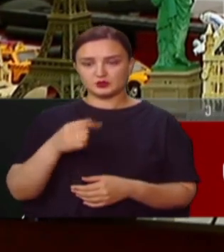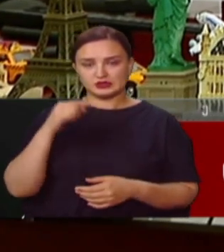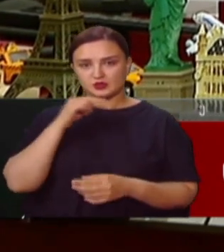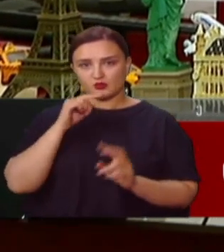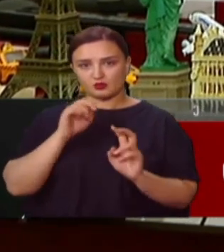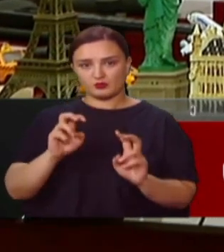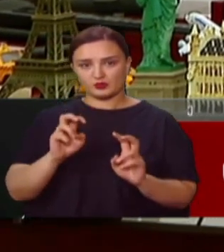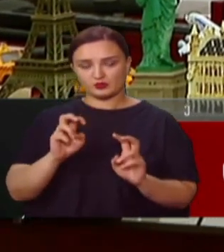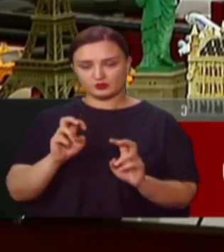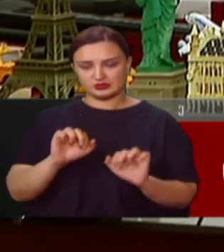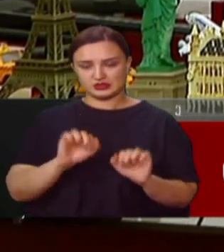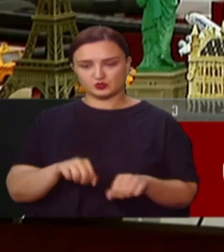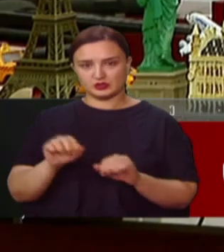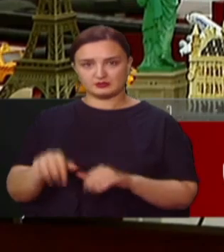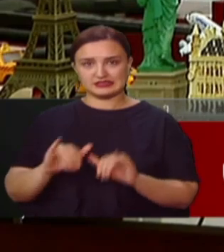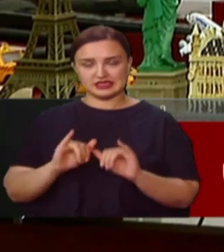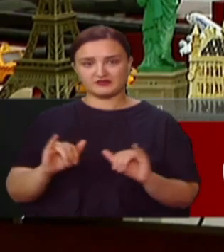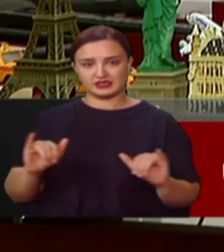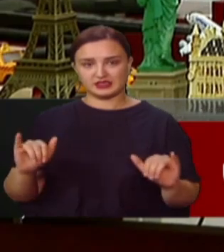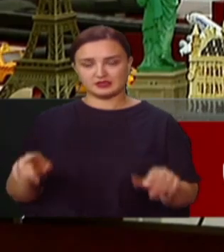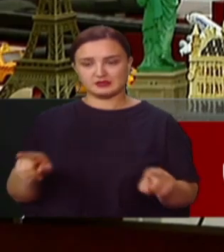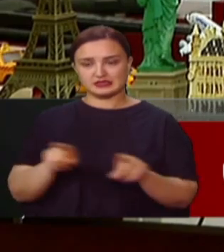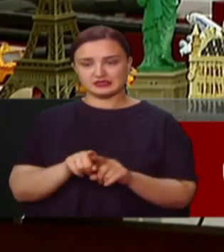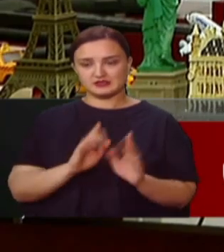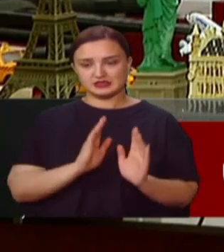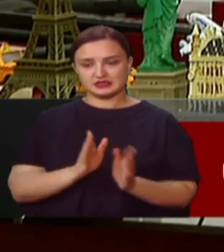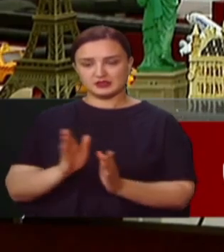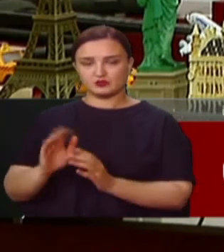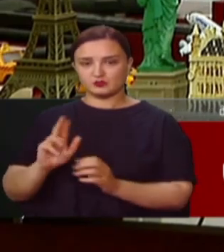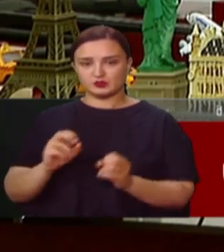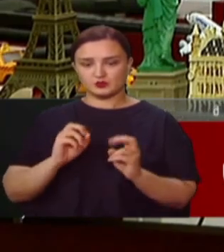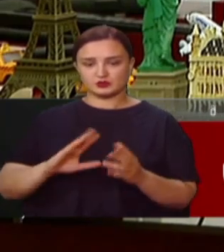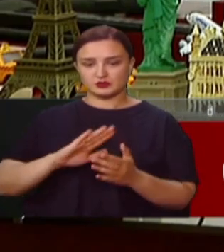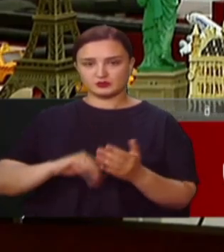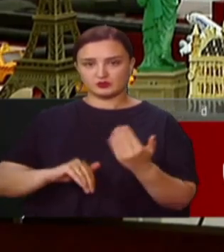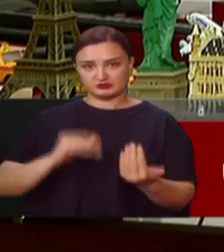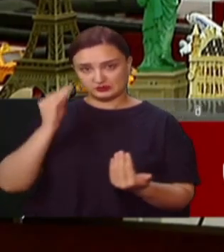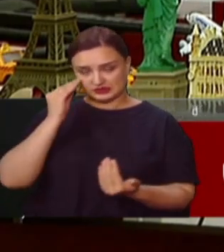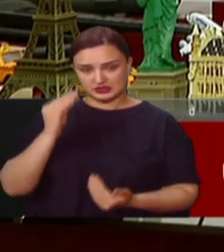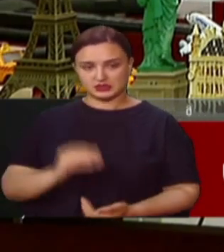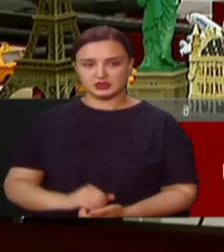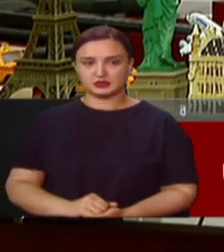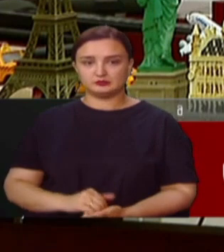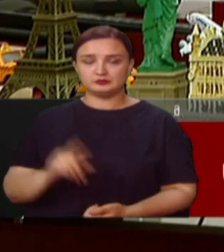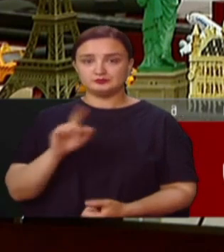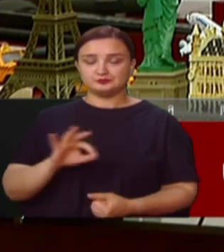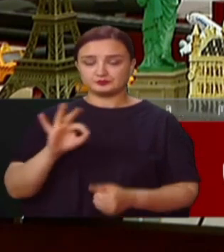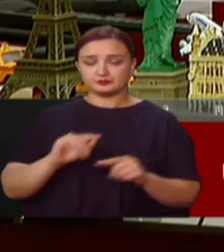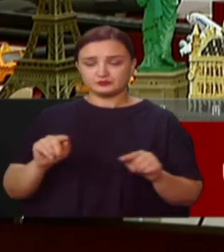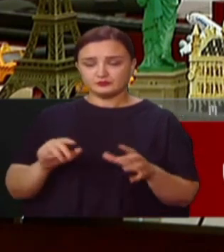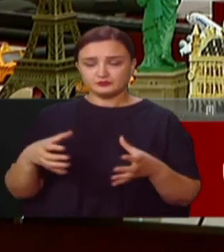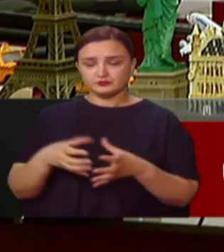ეკონომიკური პოტენციალის განვითარების, ასევე სტაბილურობისა და უსაფრთხოების თვალსაზრისით. რაც შეეხება